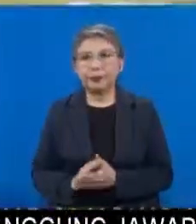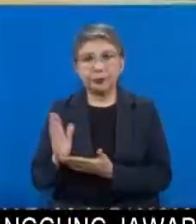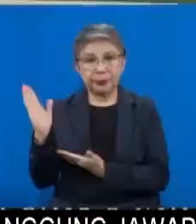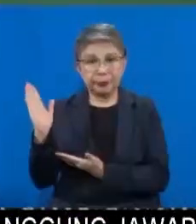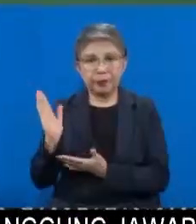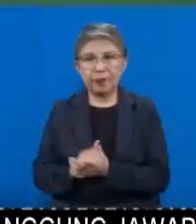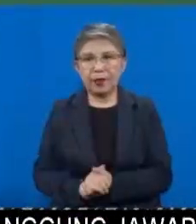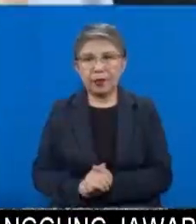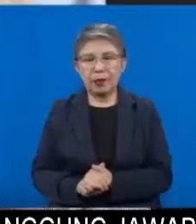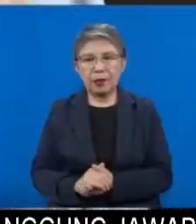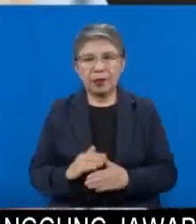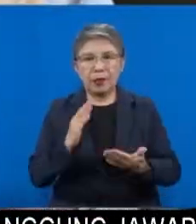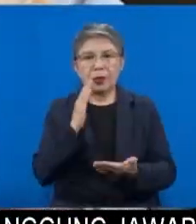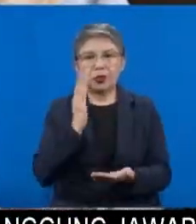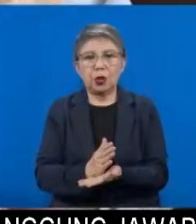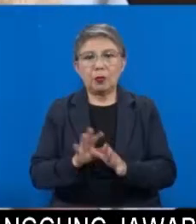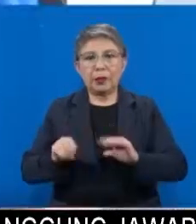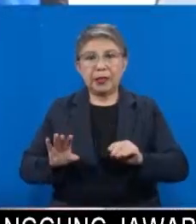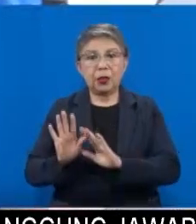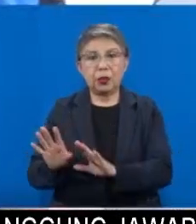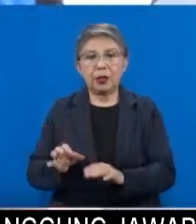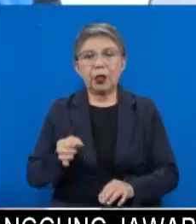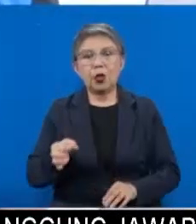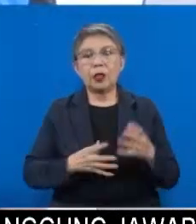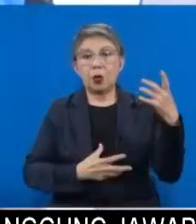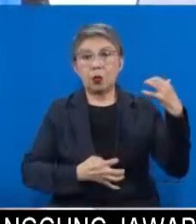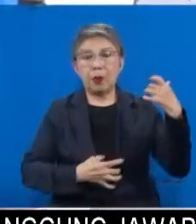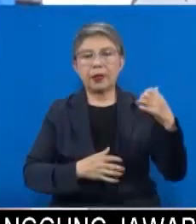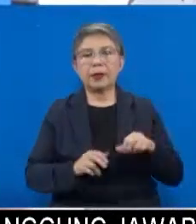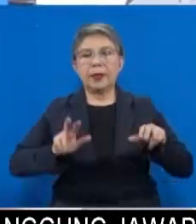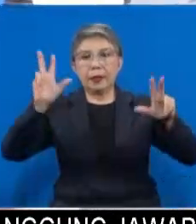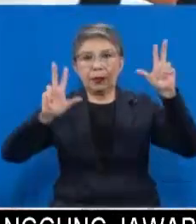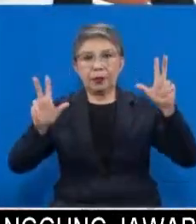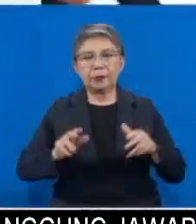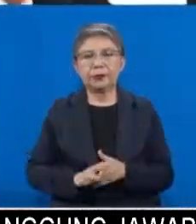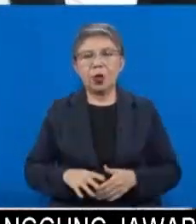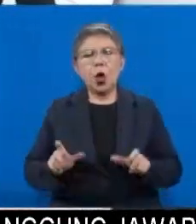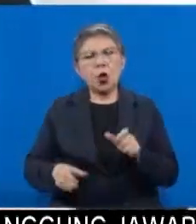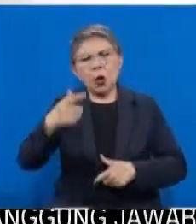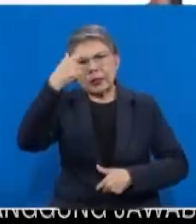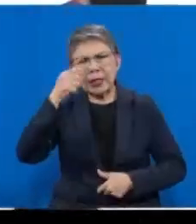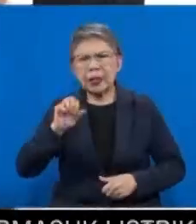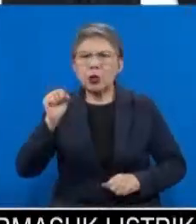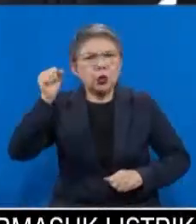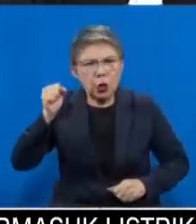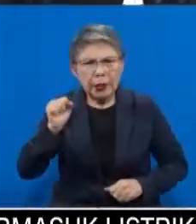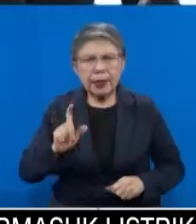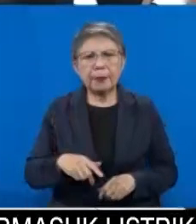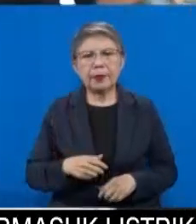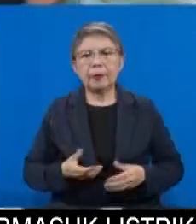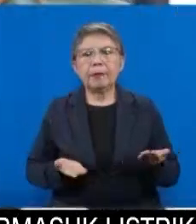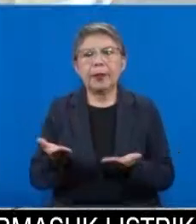Dampak aksi mogok kerja di kota Kupang ini membuat sejumlah warga yang membutuhkan layanan kesehatan di sejumlah puskesmas